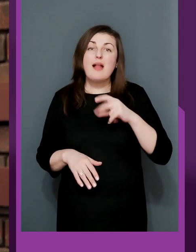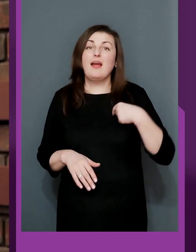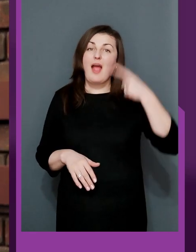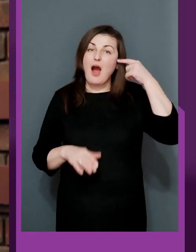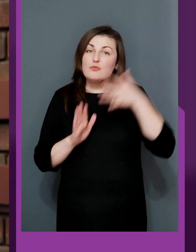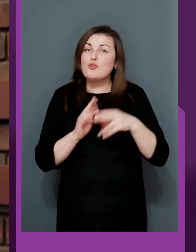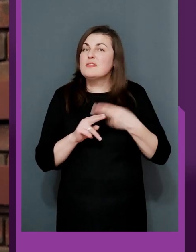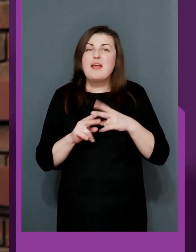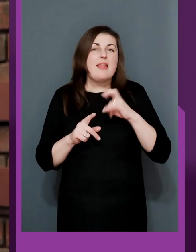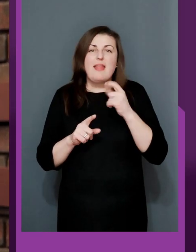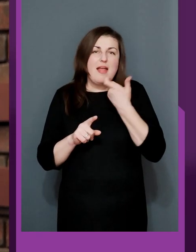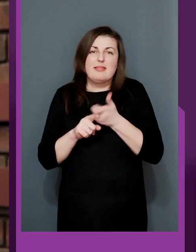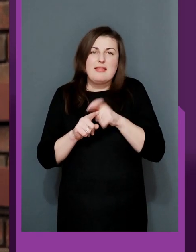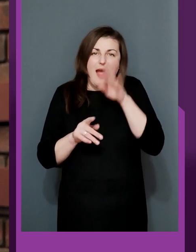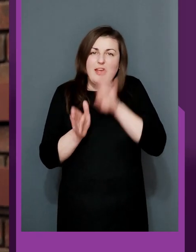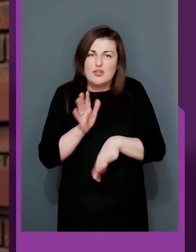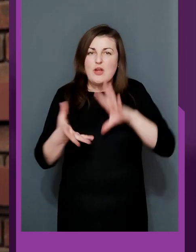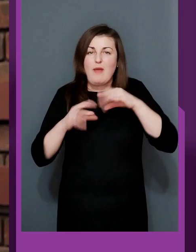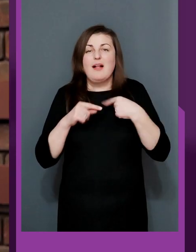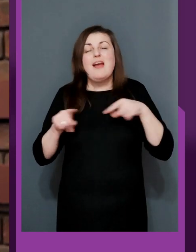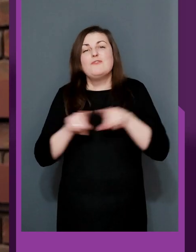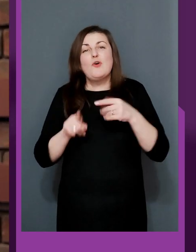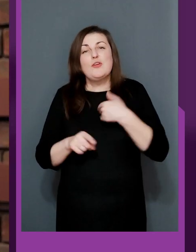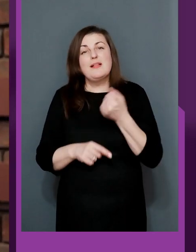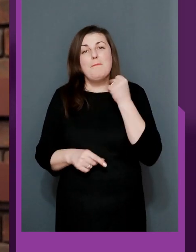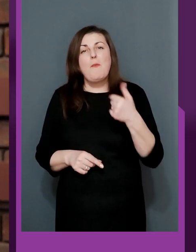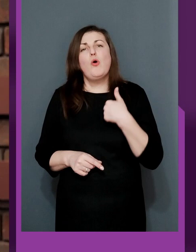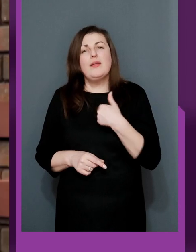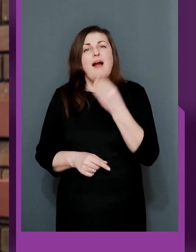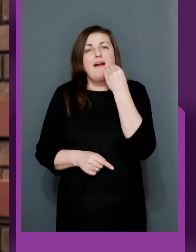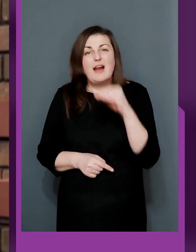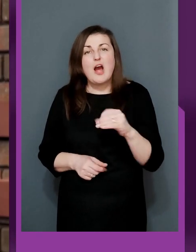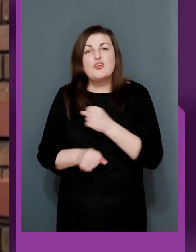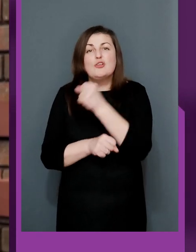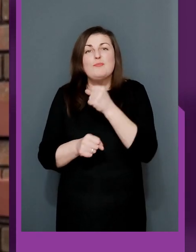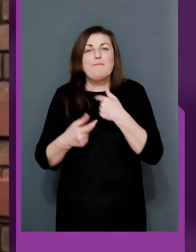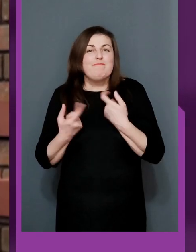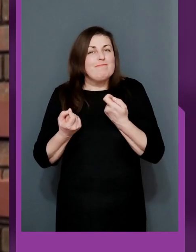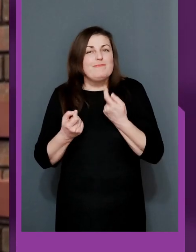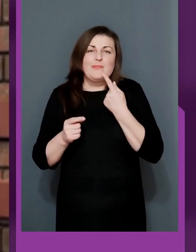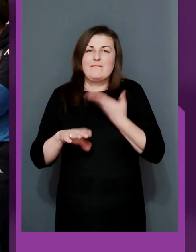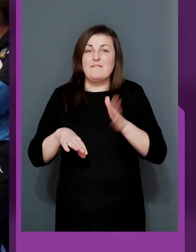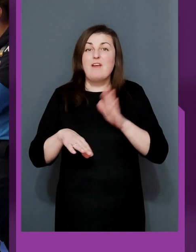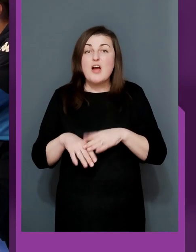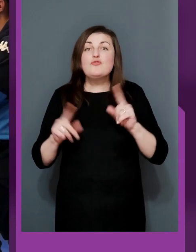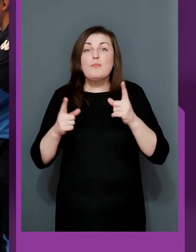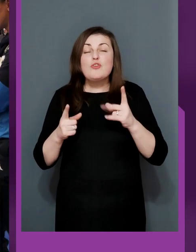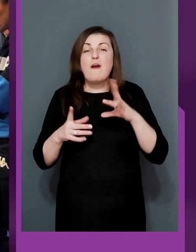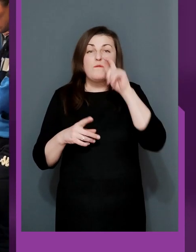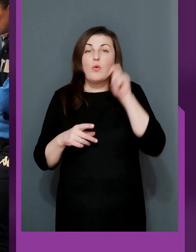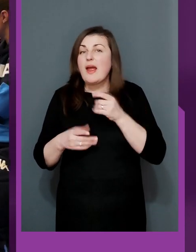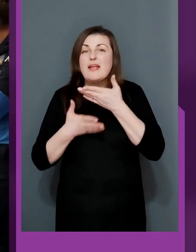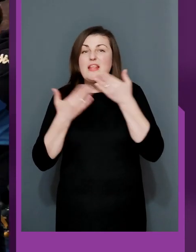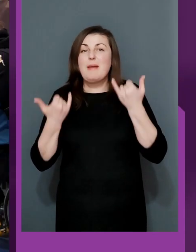Але я розумію що це не найгірший результат але все одно я хотіла перемогти хотіла краще зброї мені дадається трішки важче тому що на жаль в